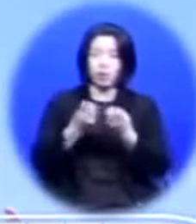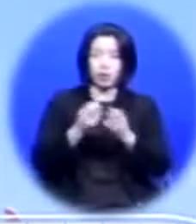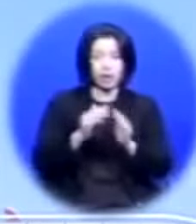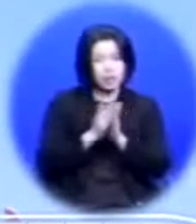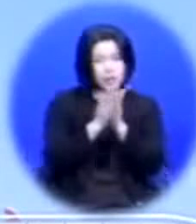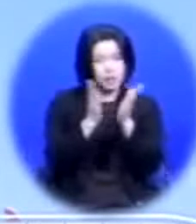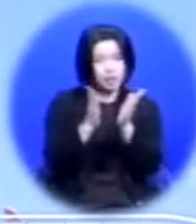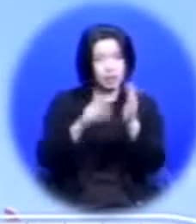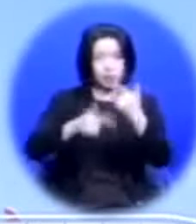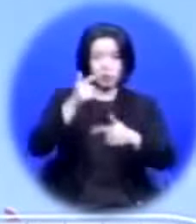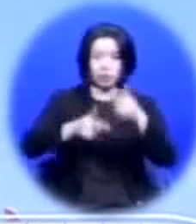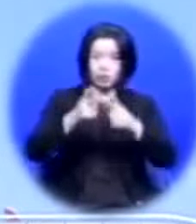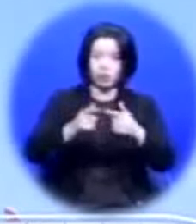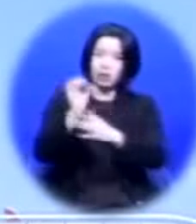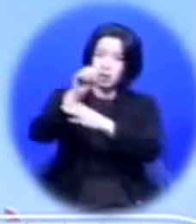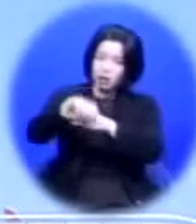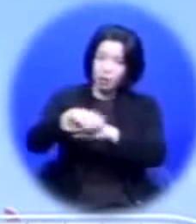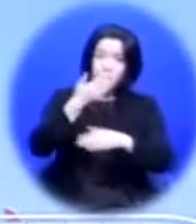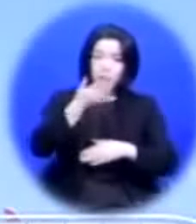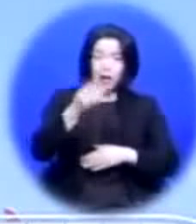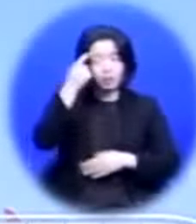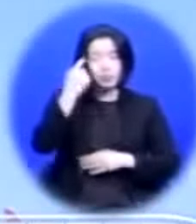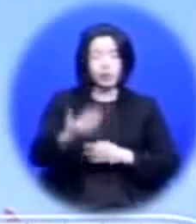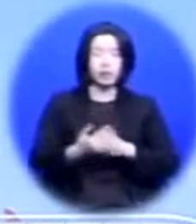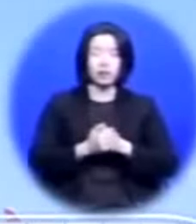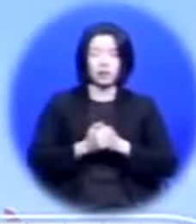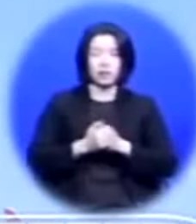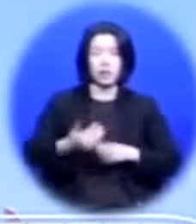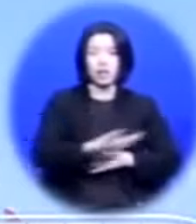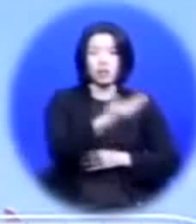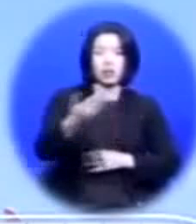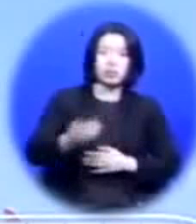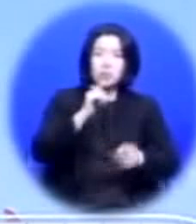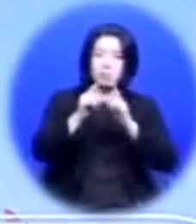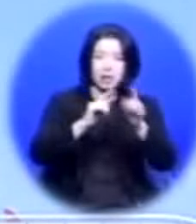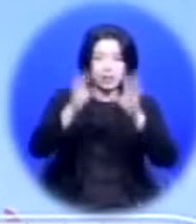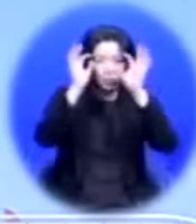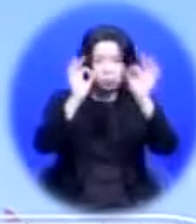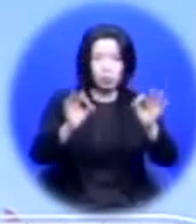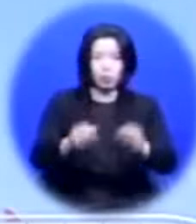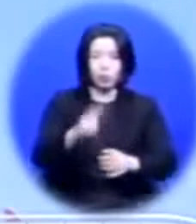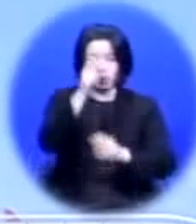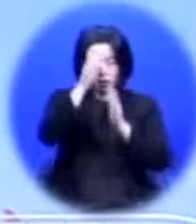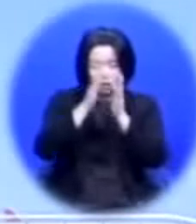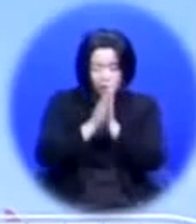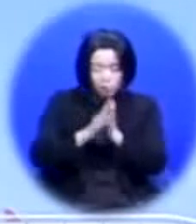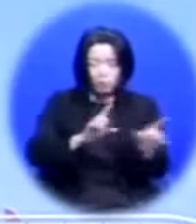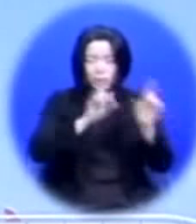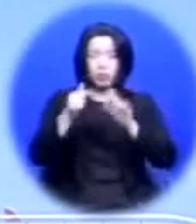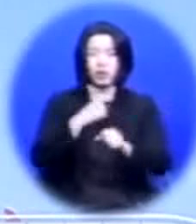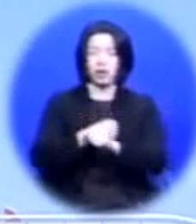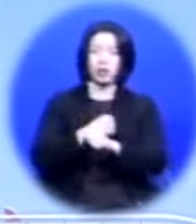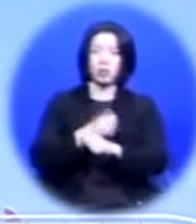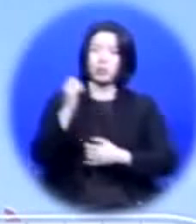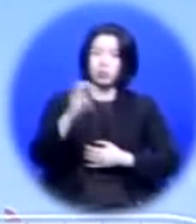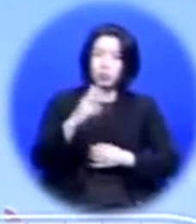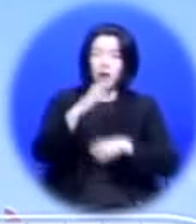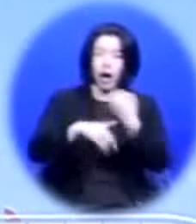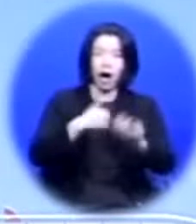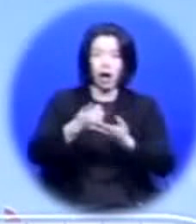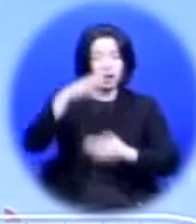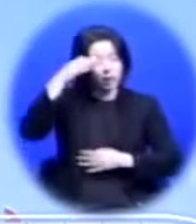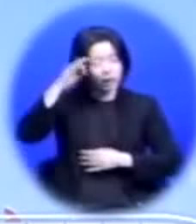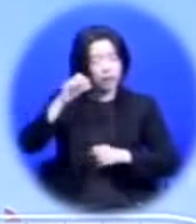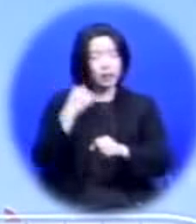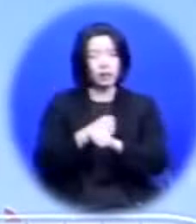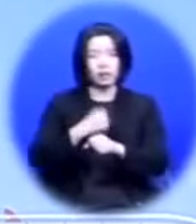나고 나무가 되고 열매가 맺지 여러분이 말씀을 보고 기도 생활을 하고 그리고 하나님이 깨닫게 하신